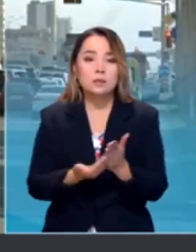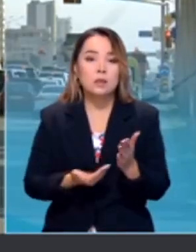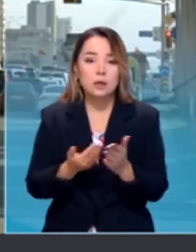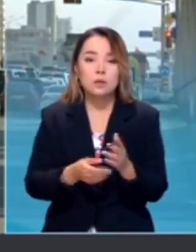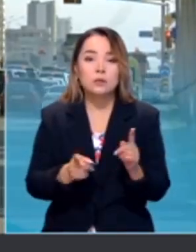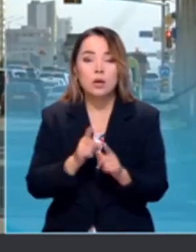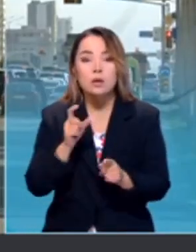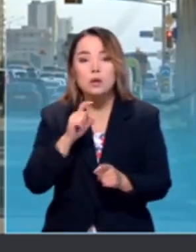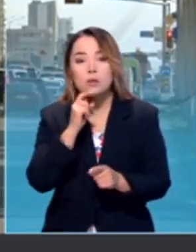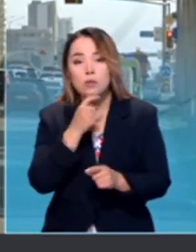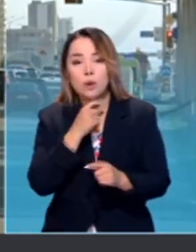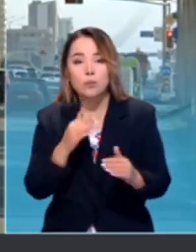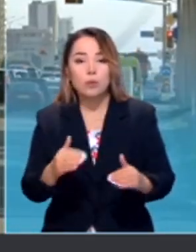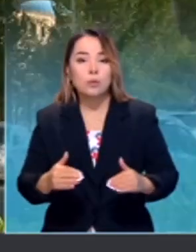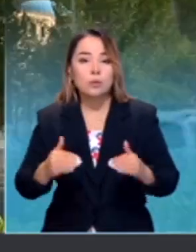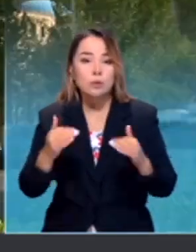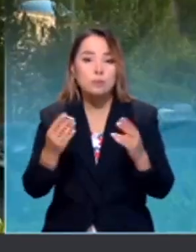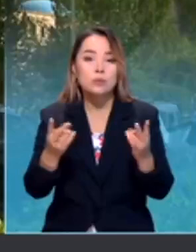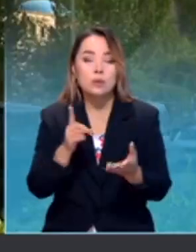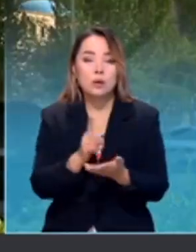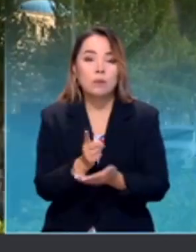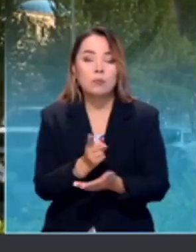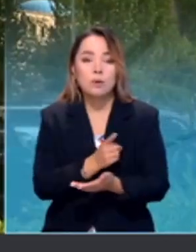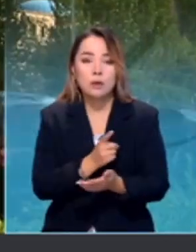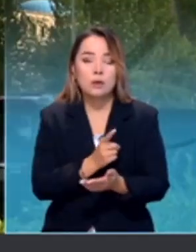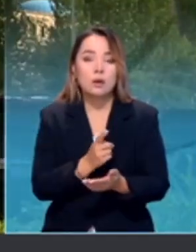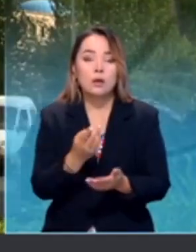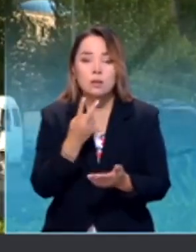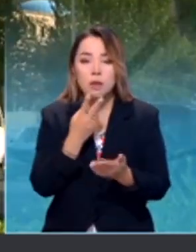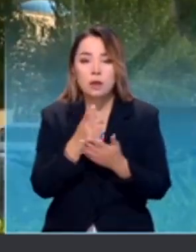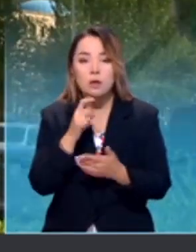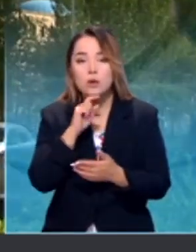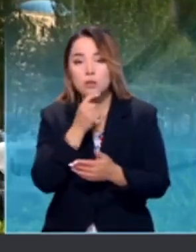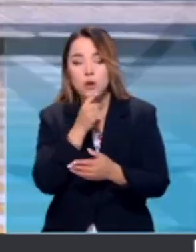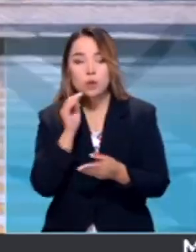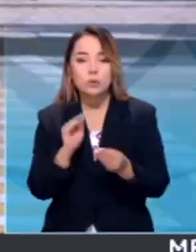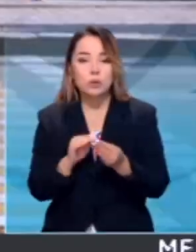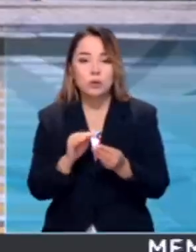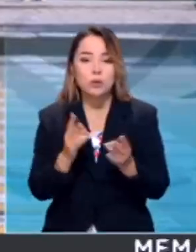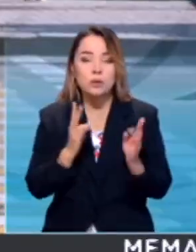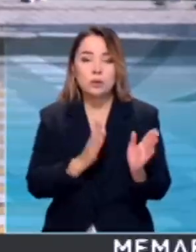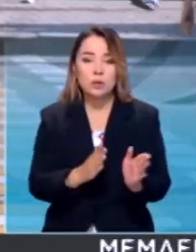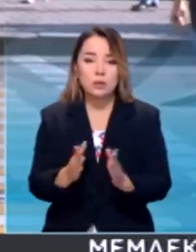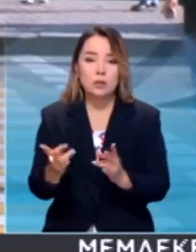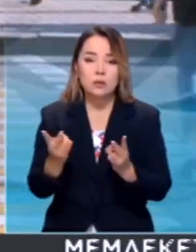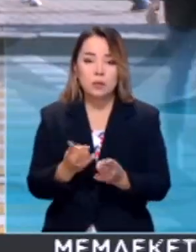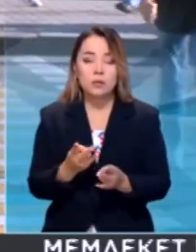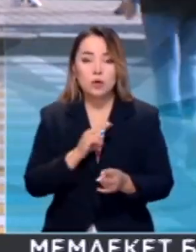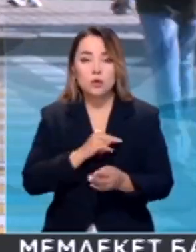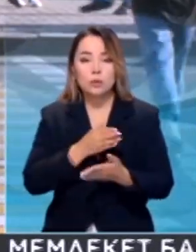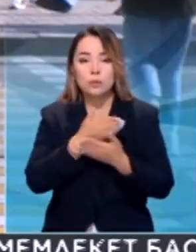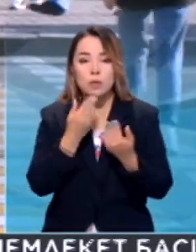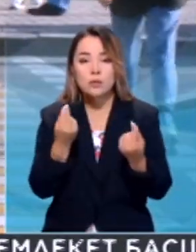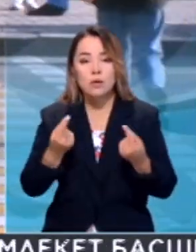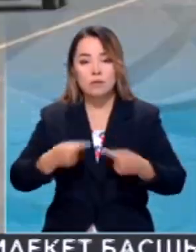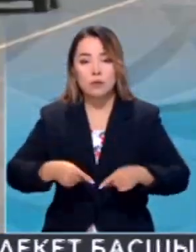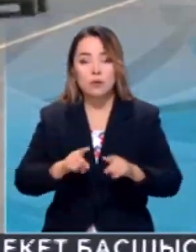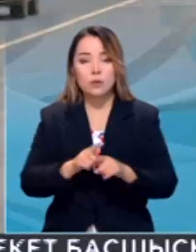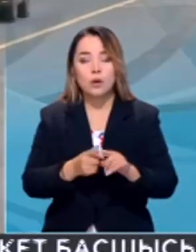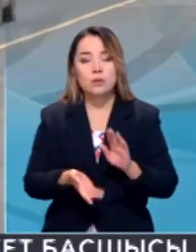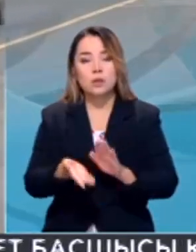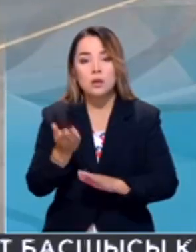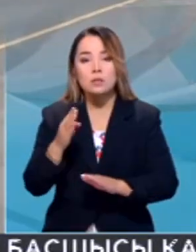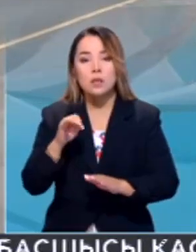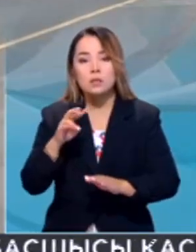болса, экономикалық өсім болу үшін макроэкономикалық тұрақтылыққа қажет дейді. Яғни жұмыссыздықтың белең алып, инфляцияның